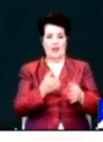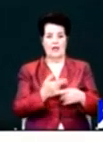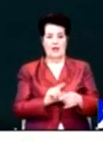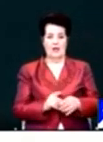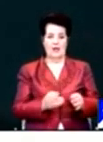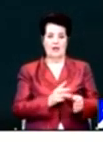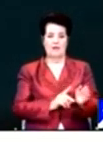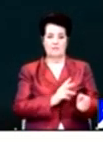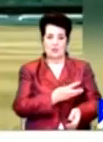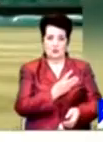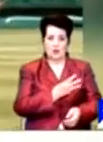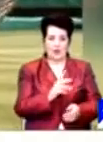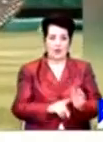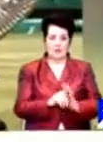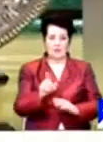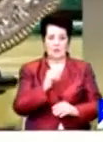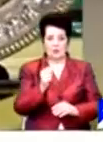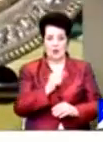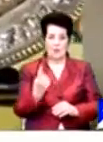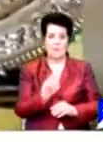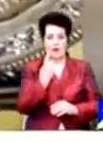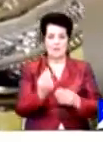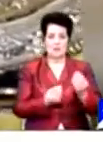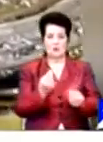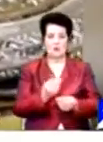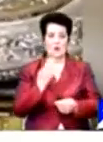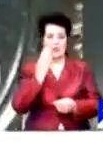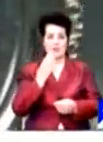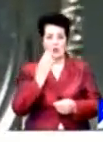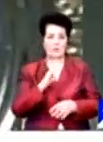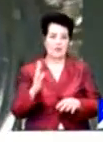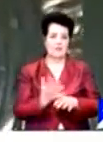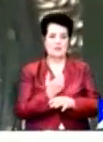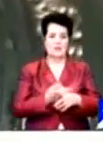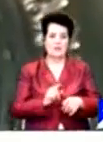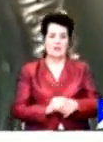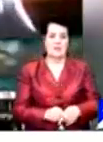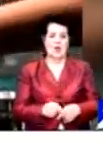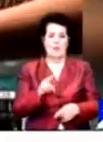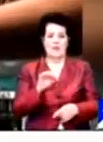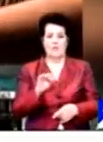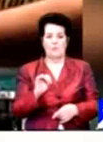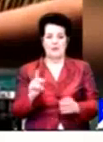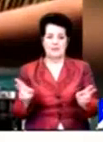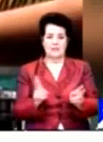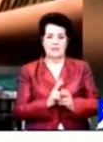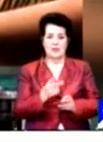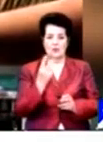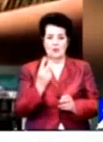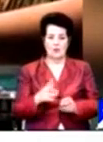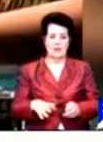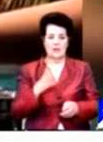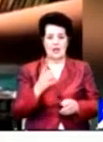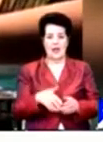dorea la începutul anului. Ea este prima jucătoare din România care atinge această performanță. A fost o întâlnire între doi foști